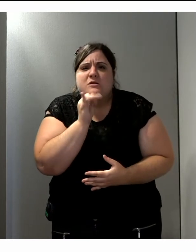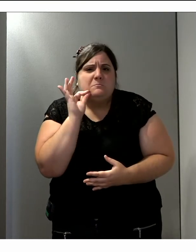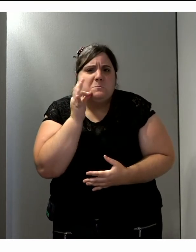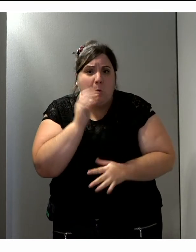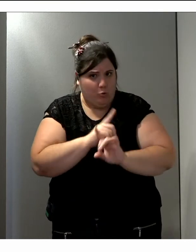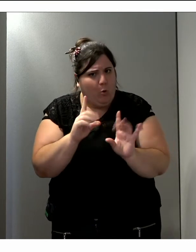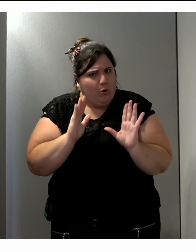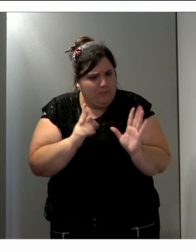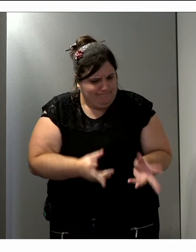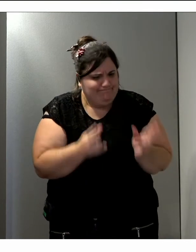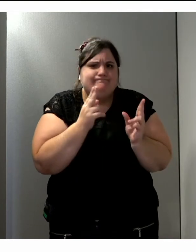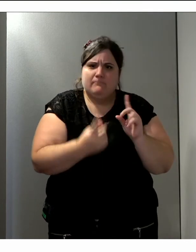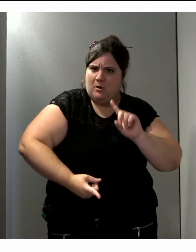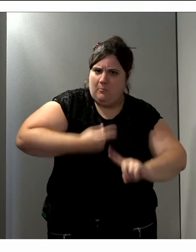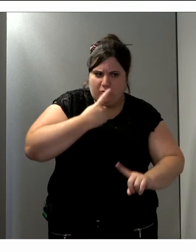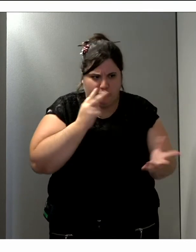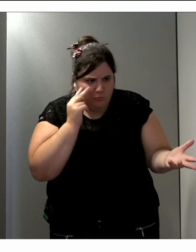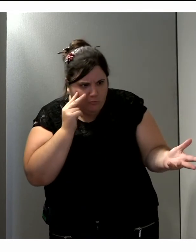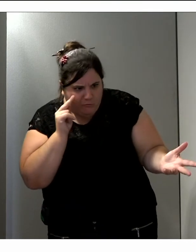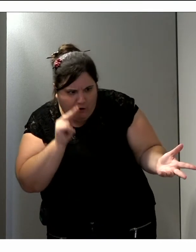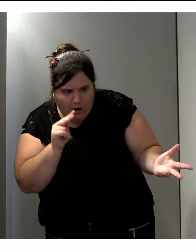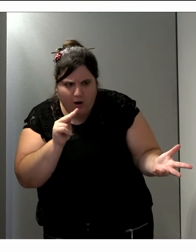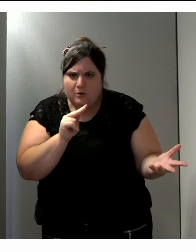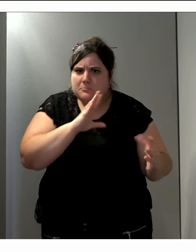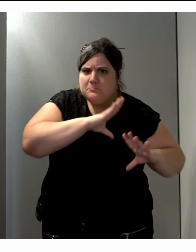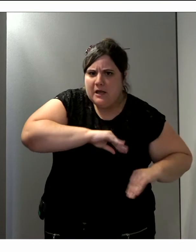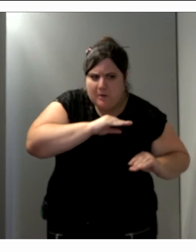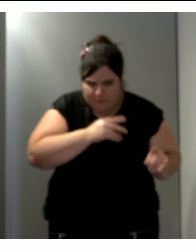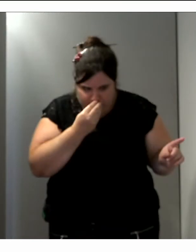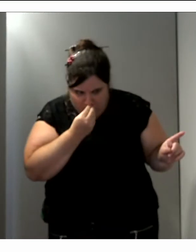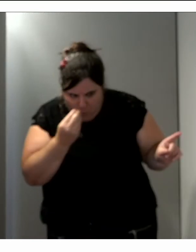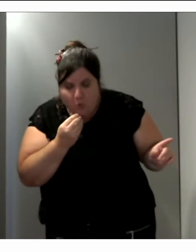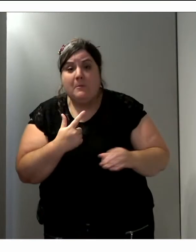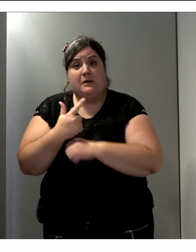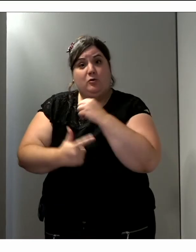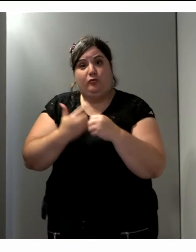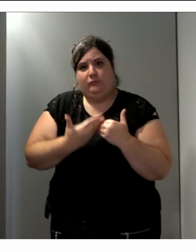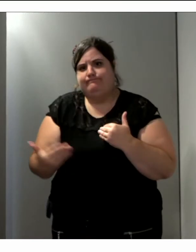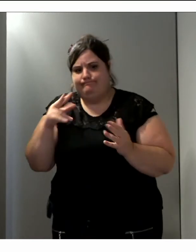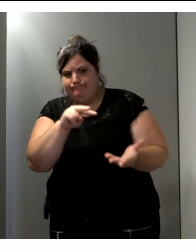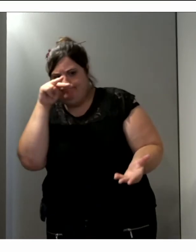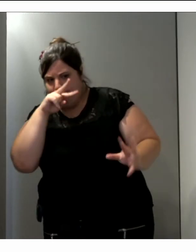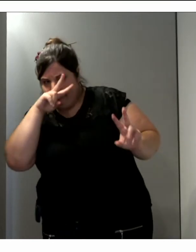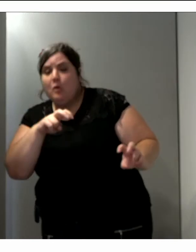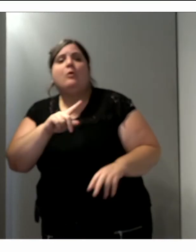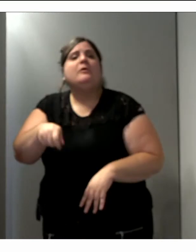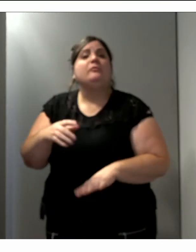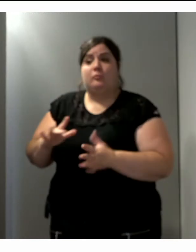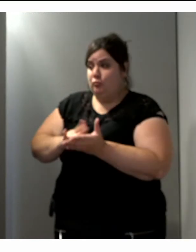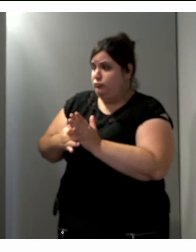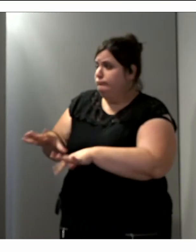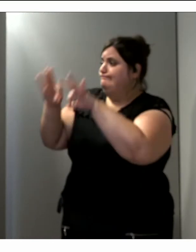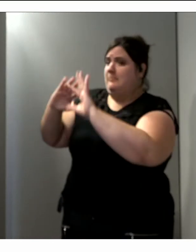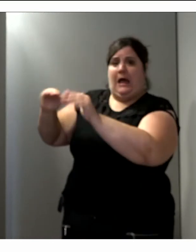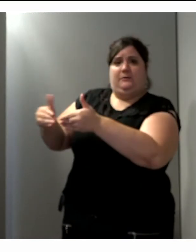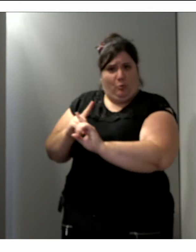une phase d'analyse derrière de 2 ans, ce qui n'empêchera pas la création d'autres entreprises adaptées entre-temps, pour évaluer le dispositif